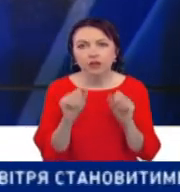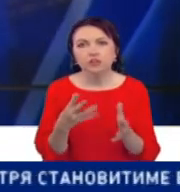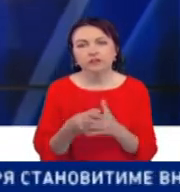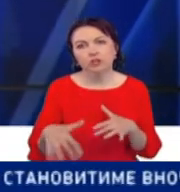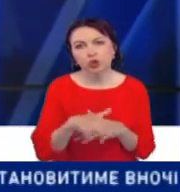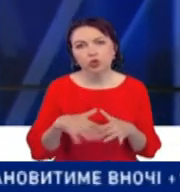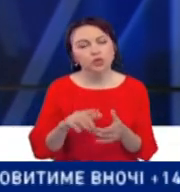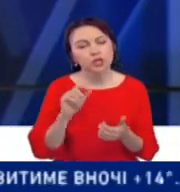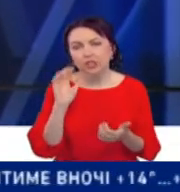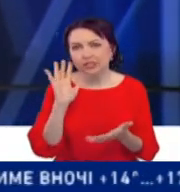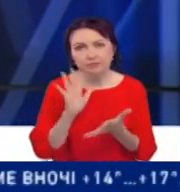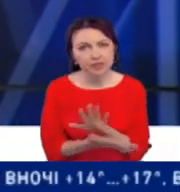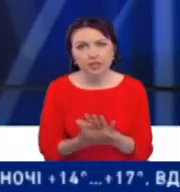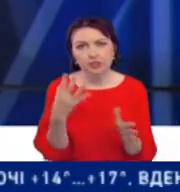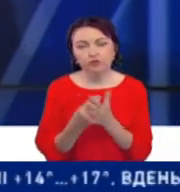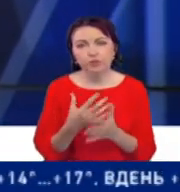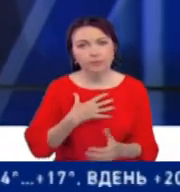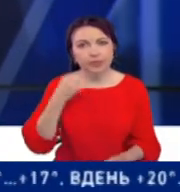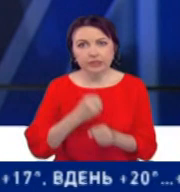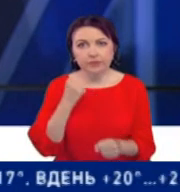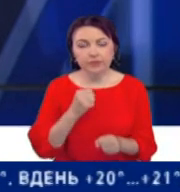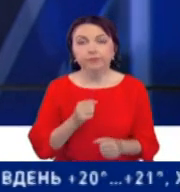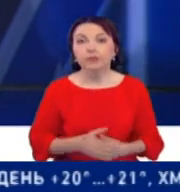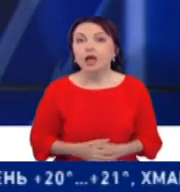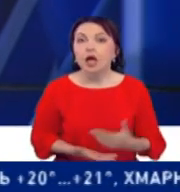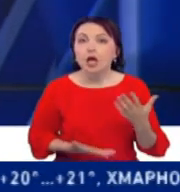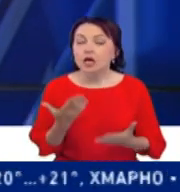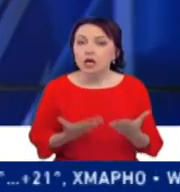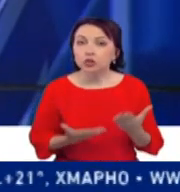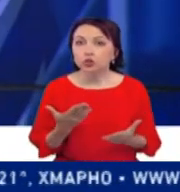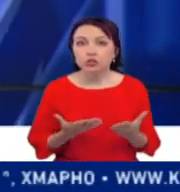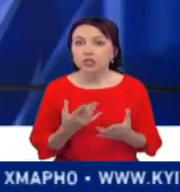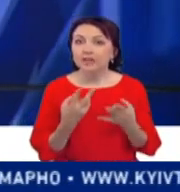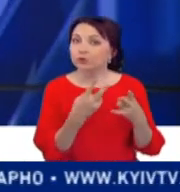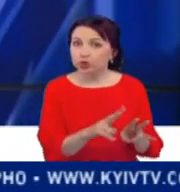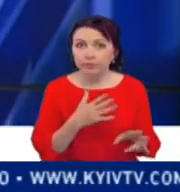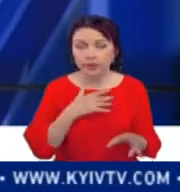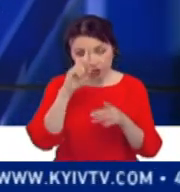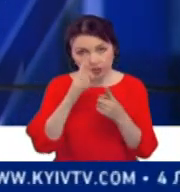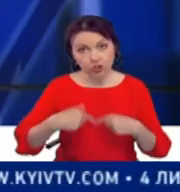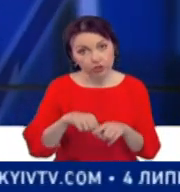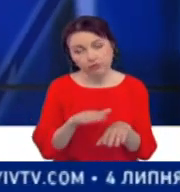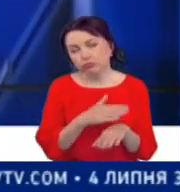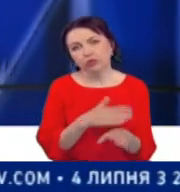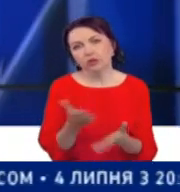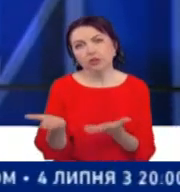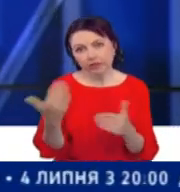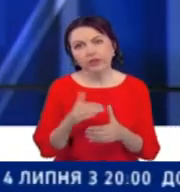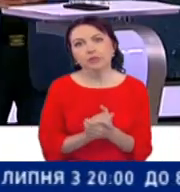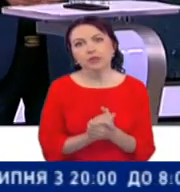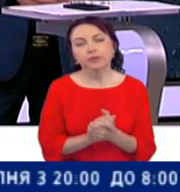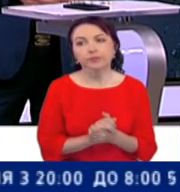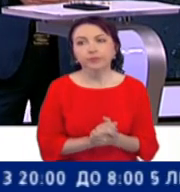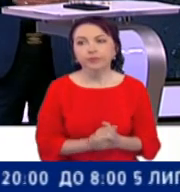свої принципи. Тому, якщо це не в ущерб нашій державі, то, будь ласка, давайте мир.